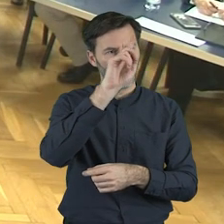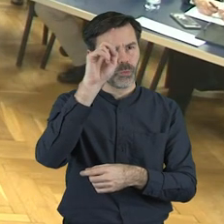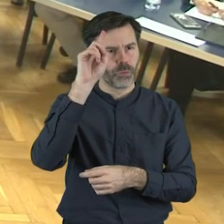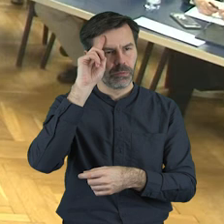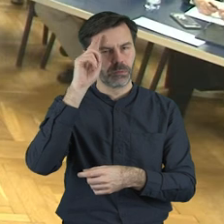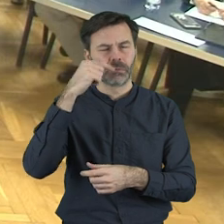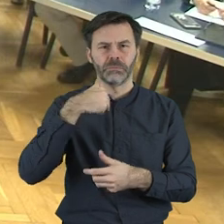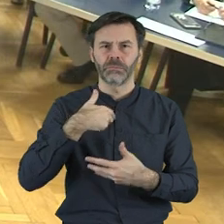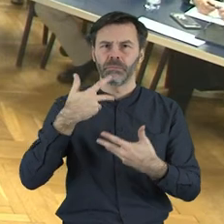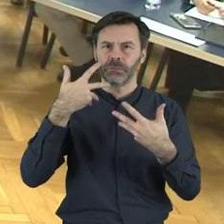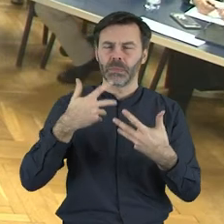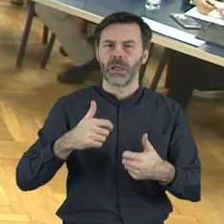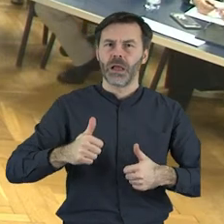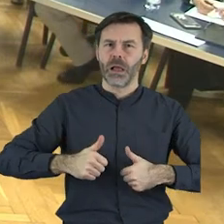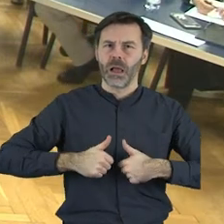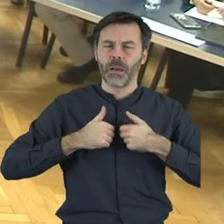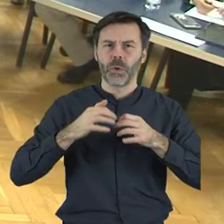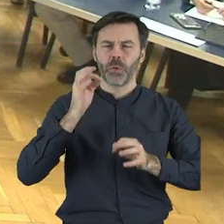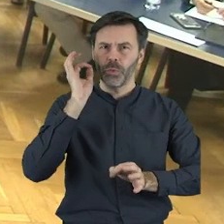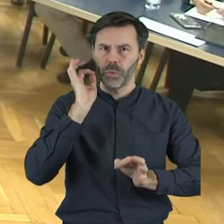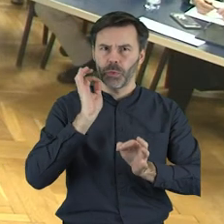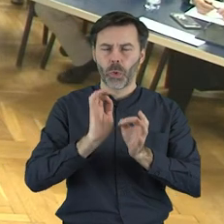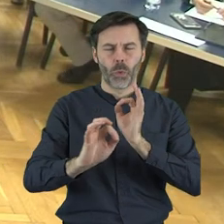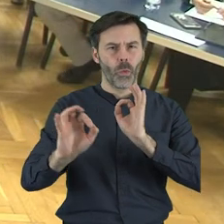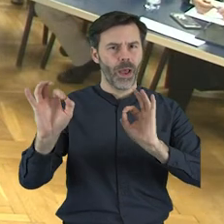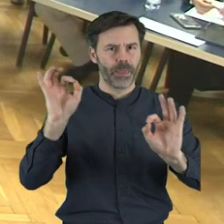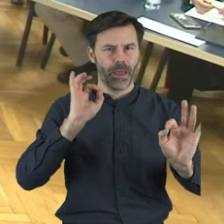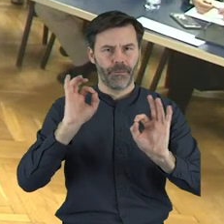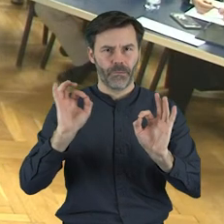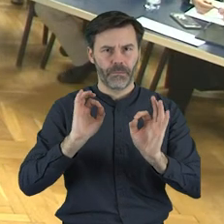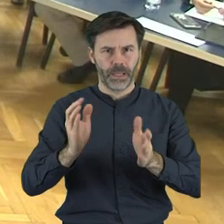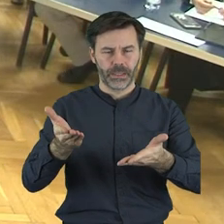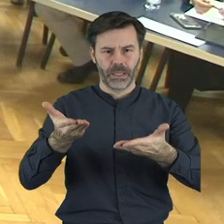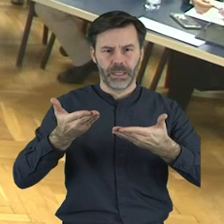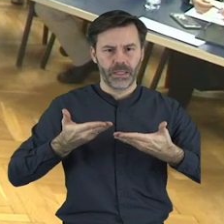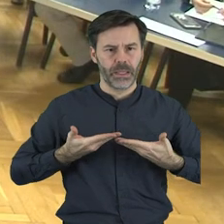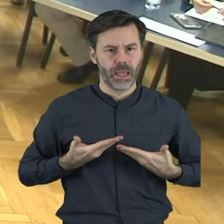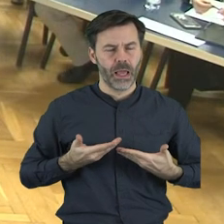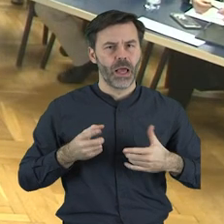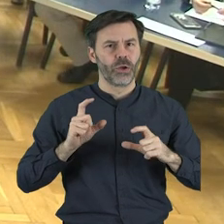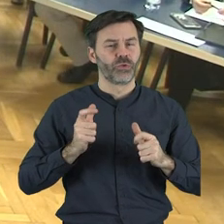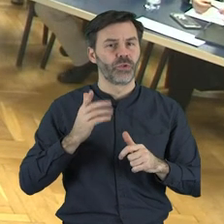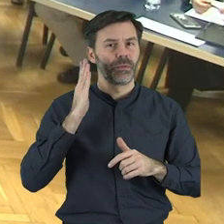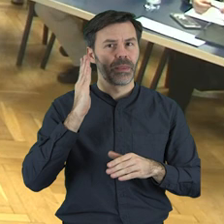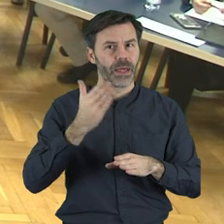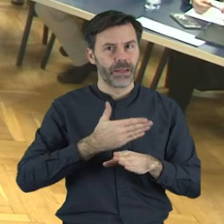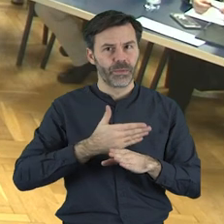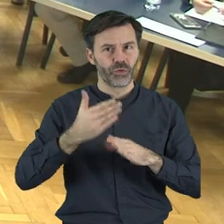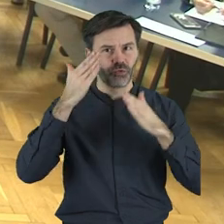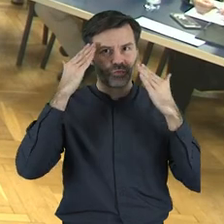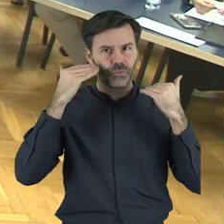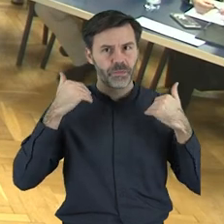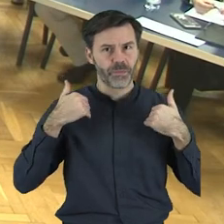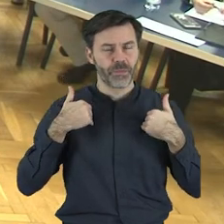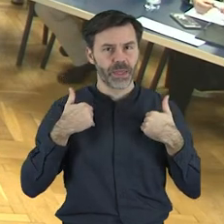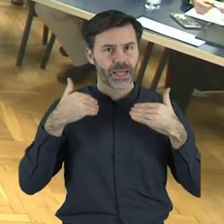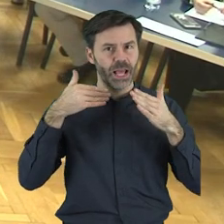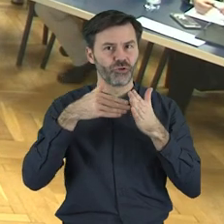do zamiaru i Szpitala Sieradzkiego i Zarządu Województwa, jeśli chodzi